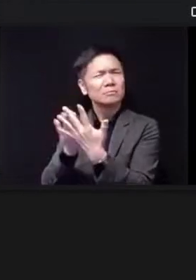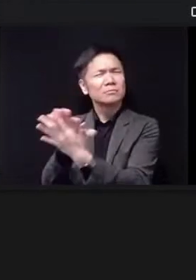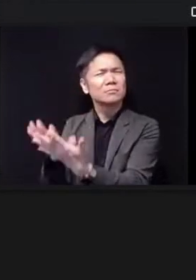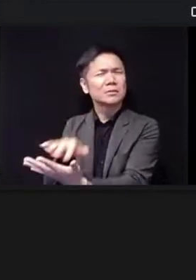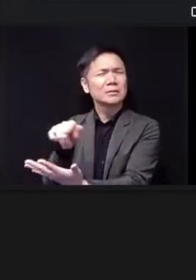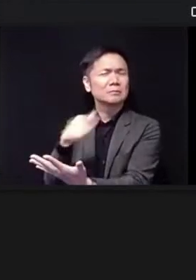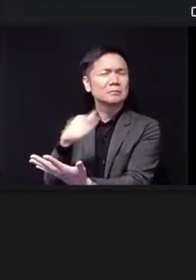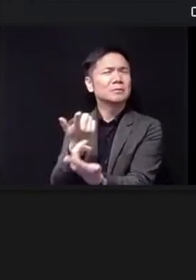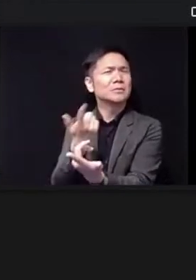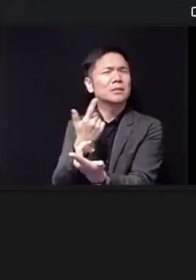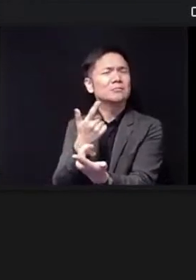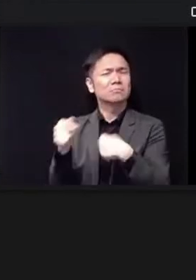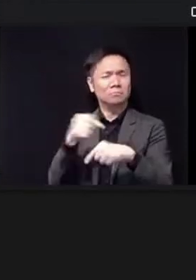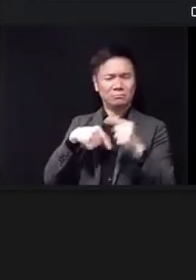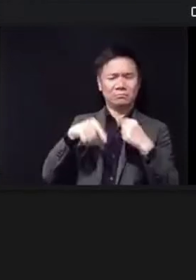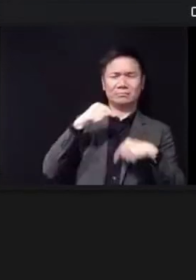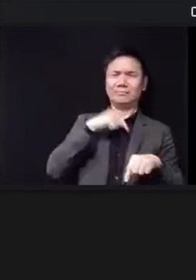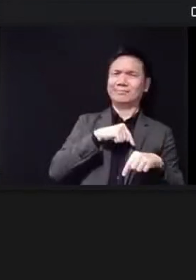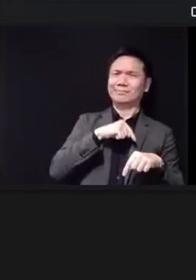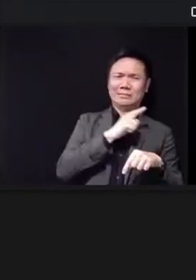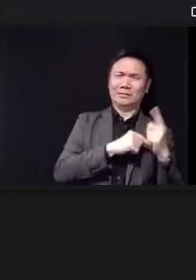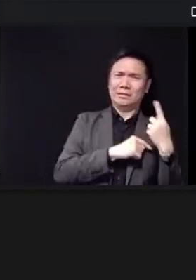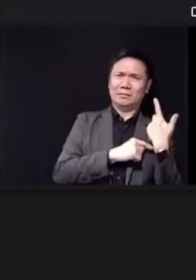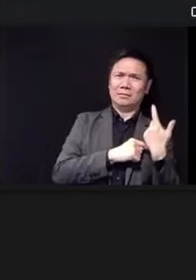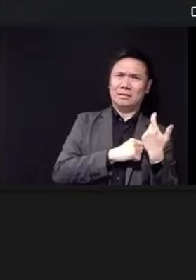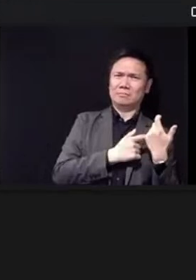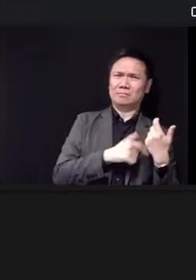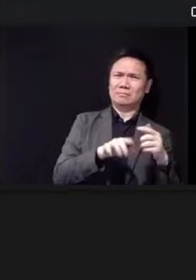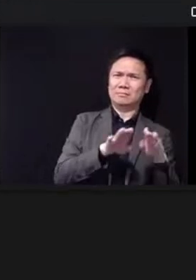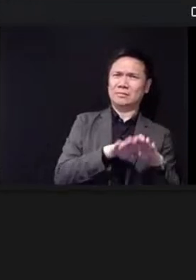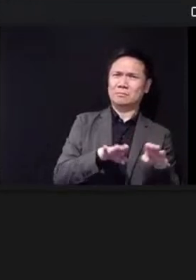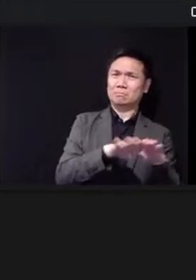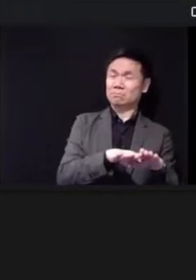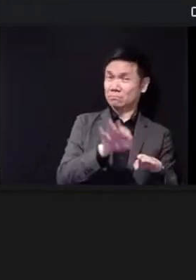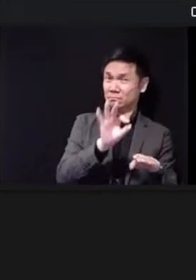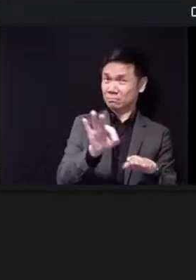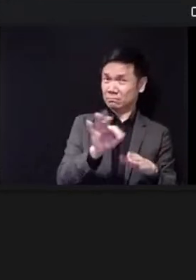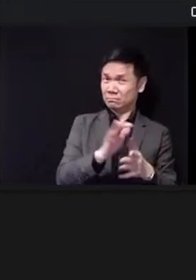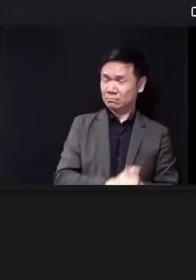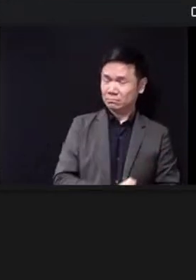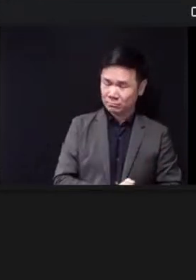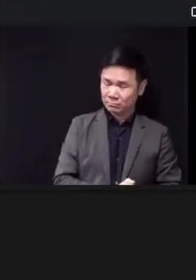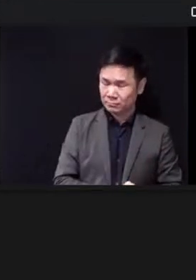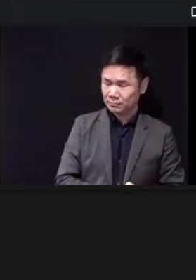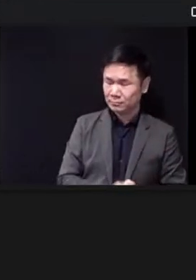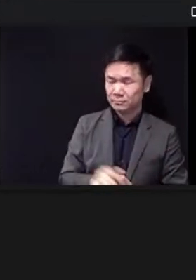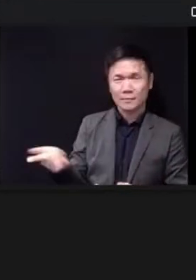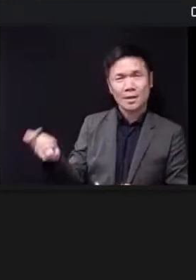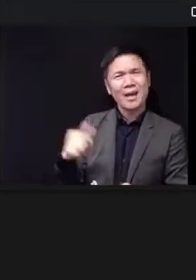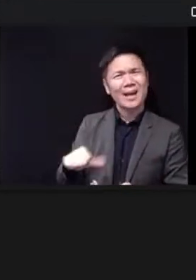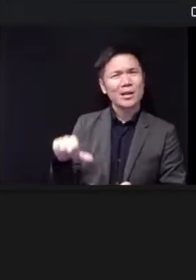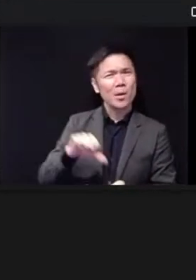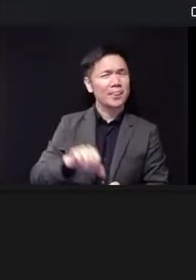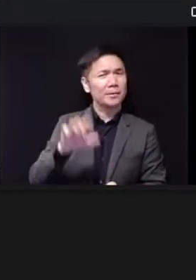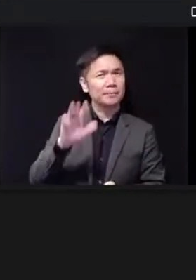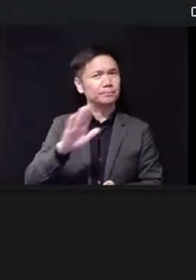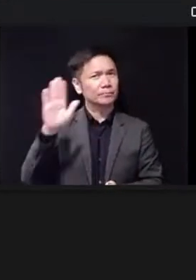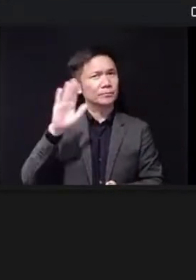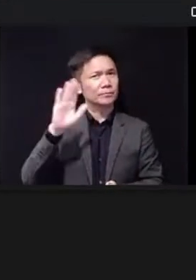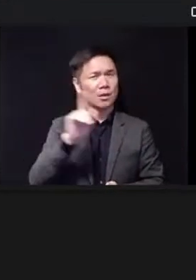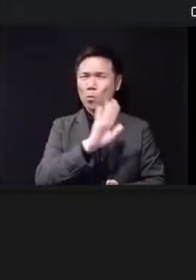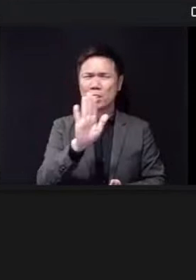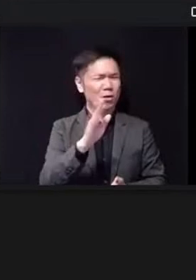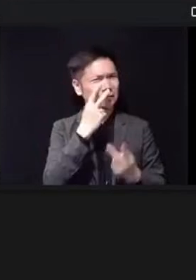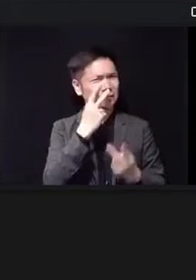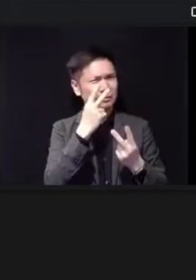Thank you very much. Distinguished delegate from Iran, please. Thank you so much. Madam Chair, we are not negotiating the